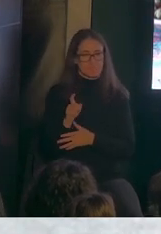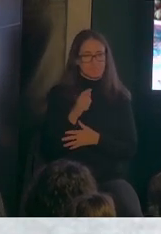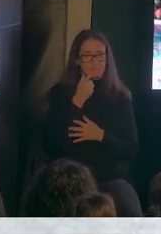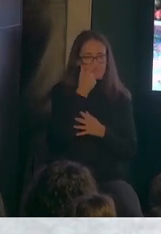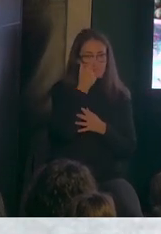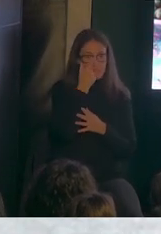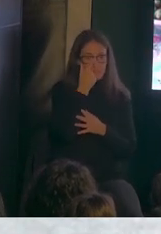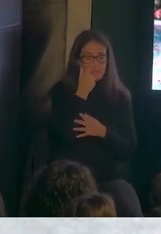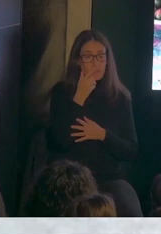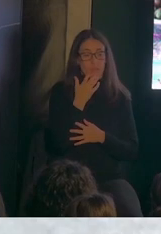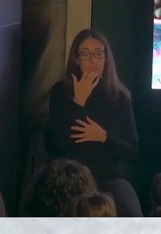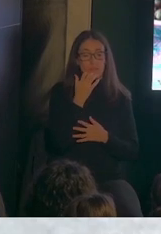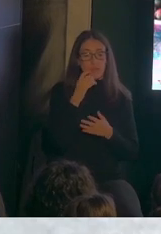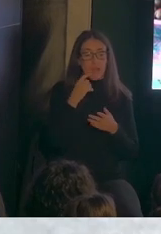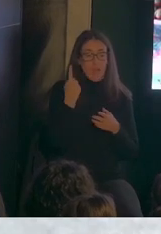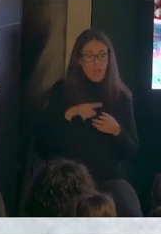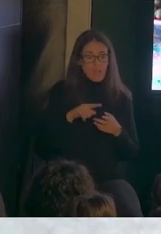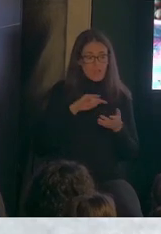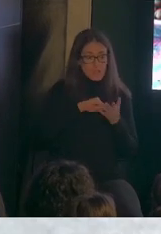Alternatives